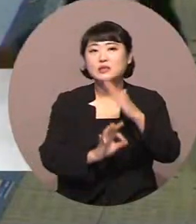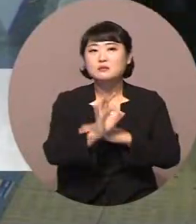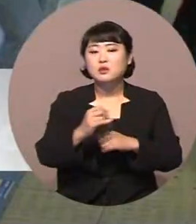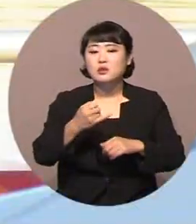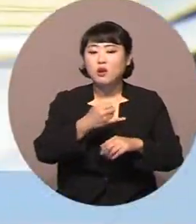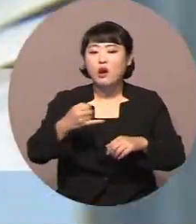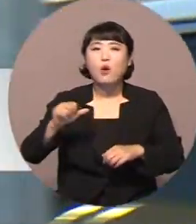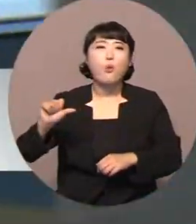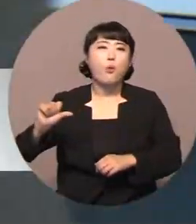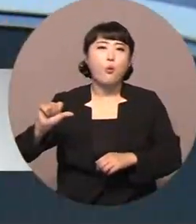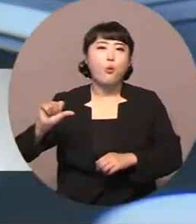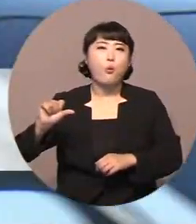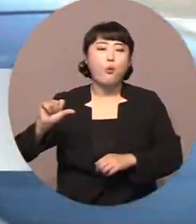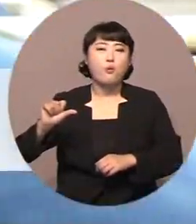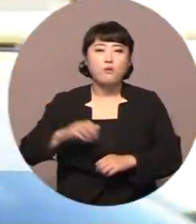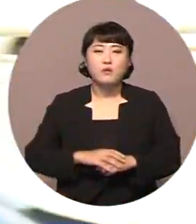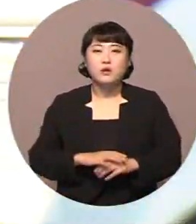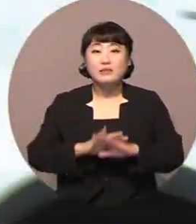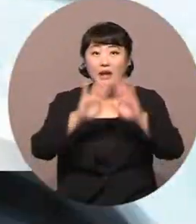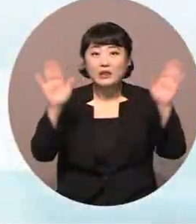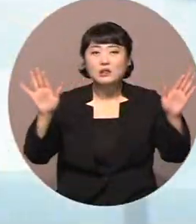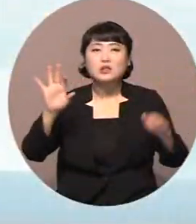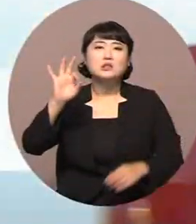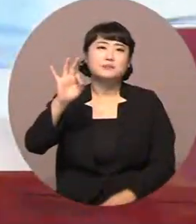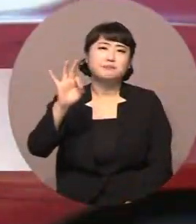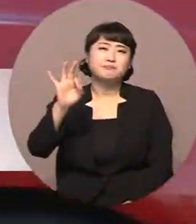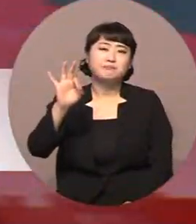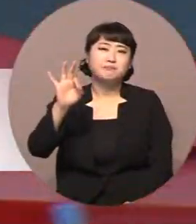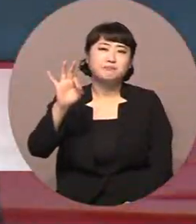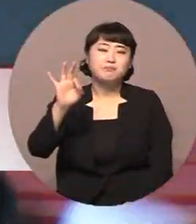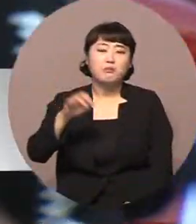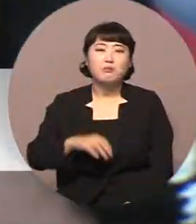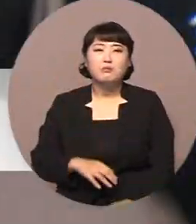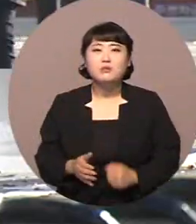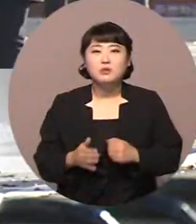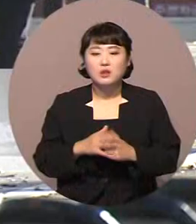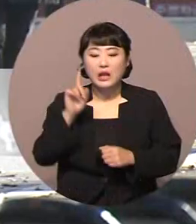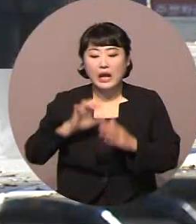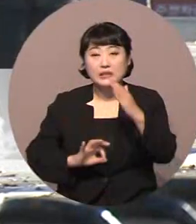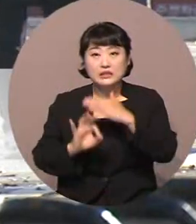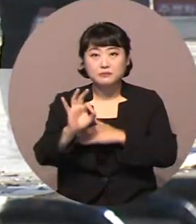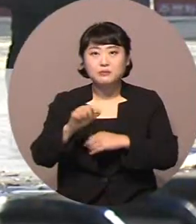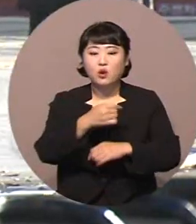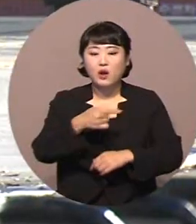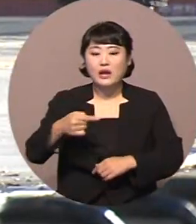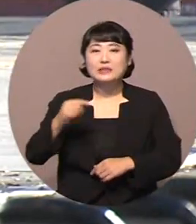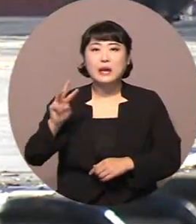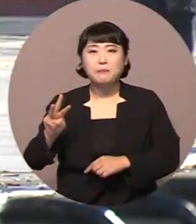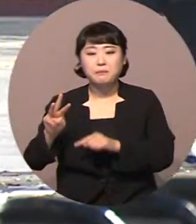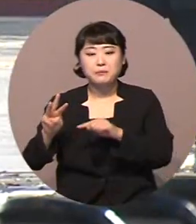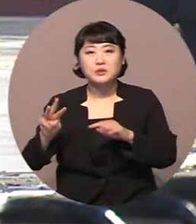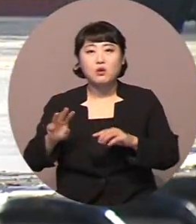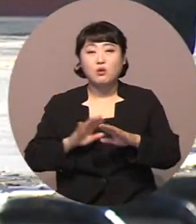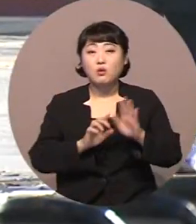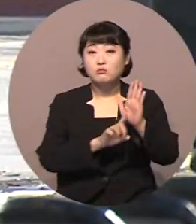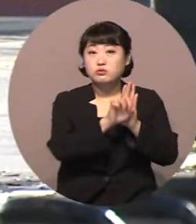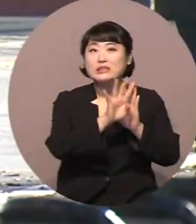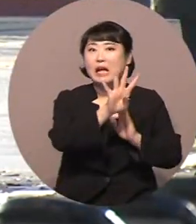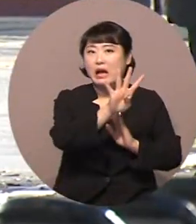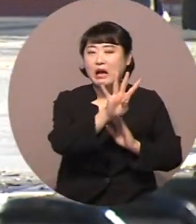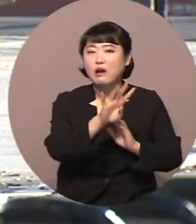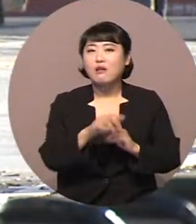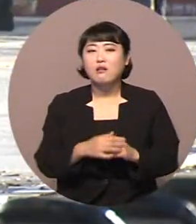5도 안팎을 기록했고 낮에도 10도를 돌았으며 내일 아침 영하 3도에서 영상 4도 분포를